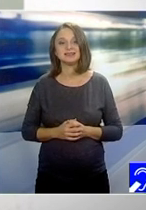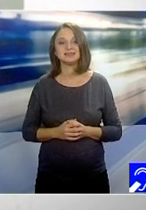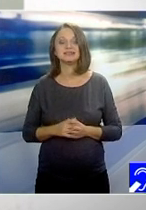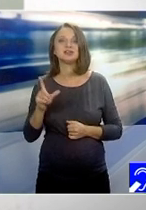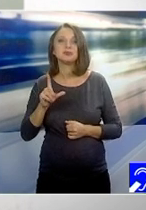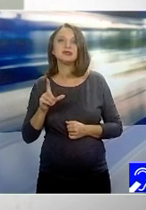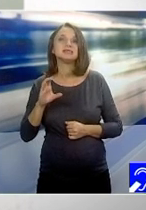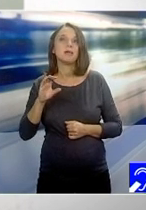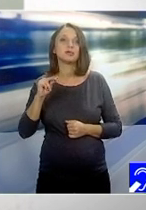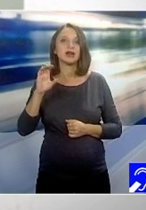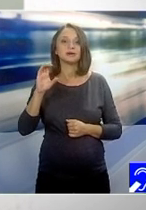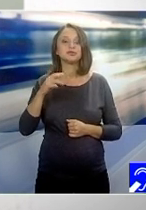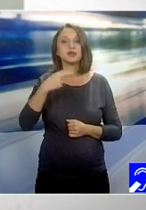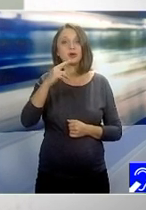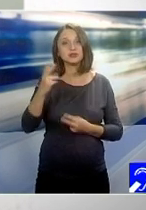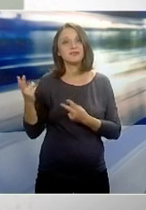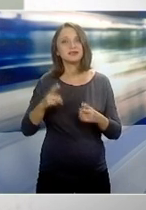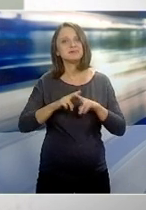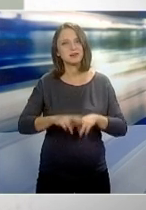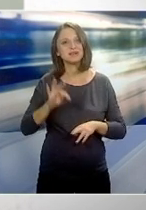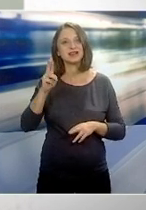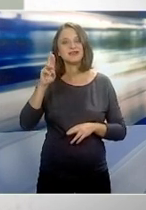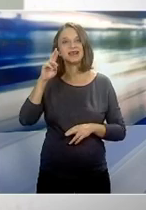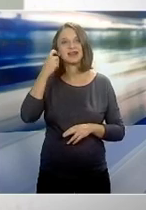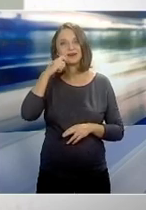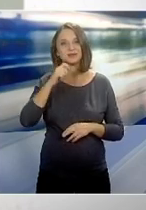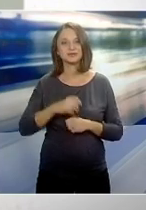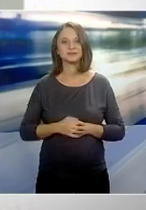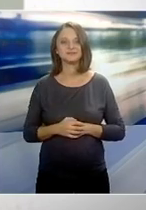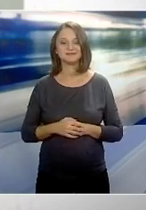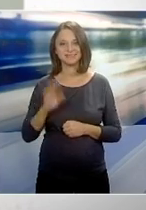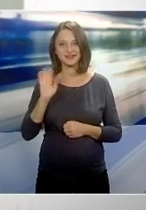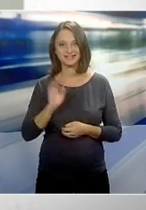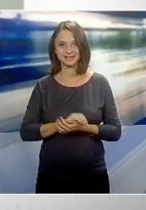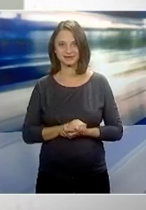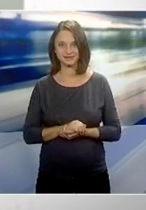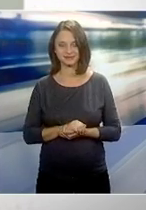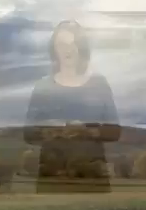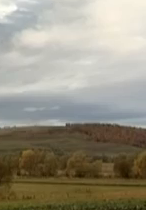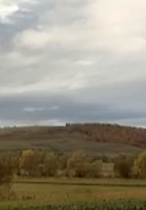Luminița Purtacotuțiu și în continuare vă invit să rămâneți pe TVR Cluj și TVR 3. Toate cele bune!